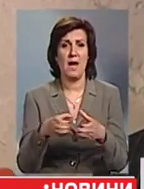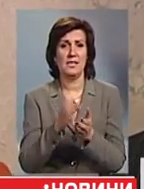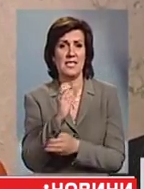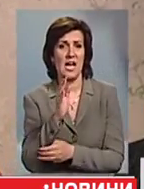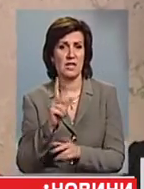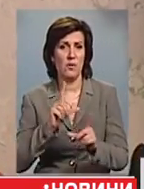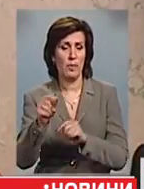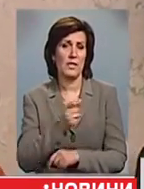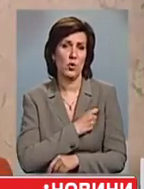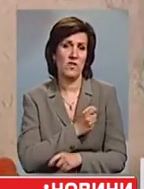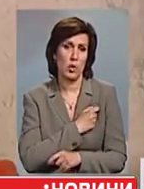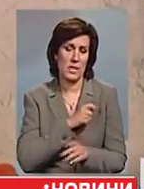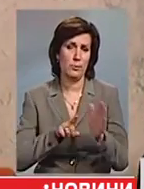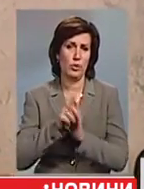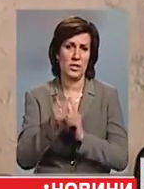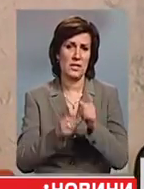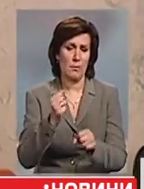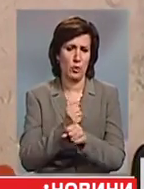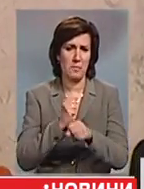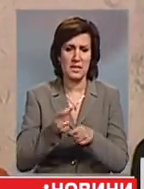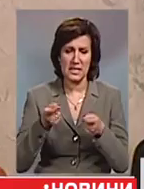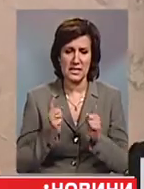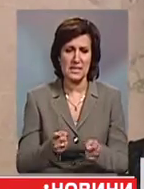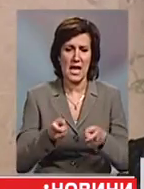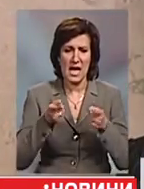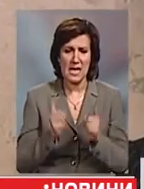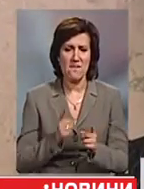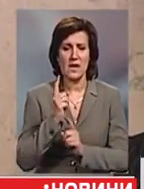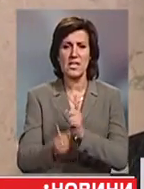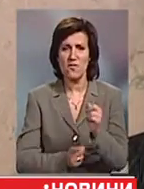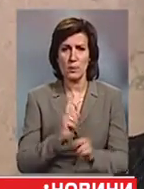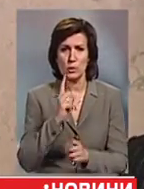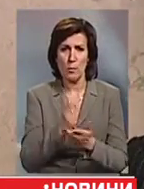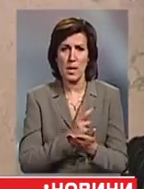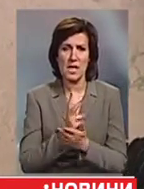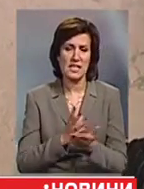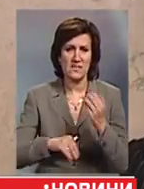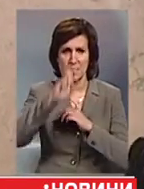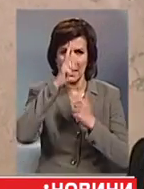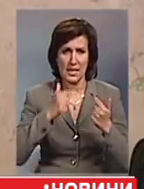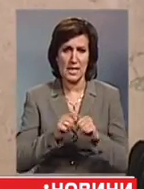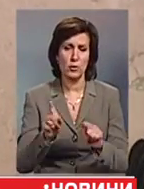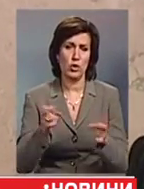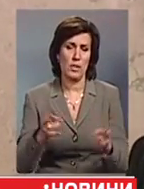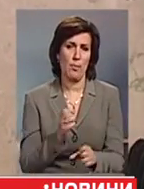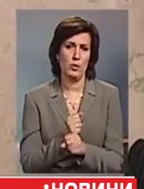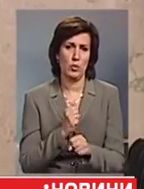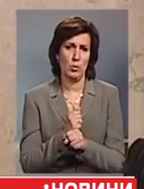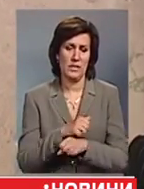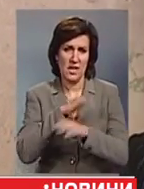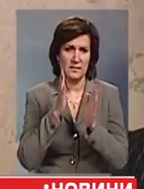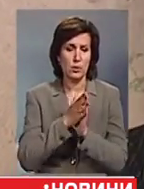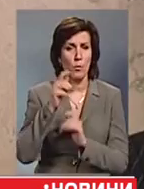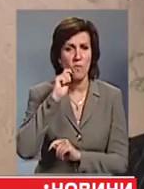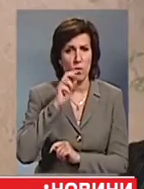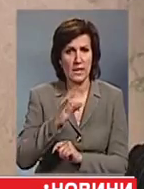в Одесу, і з Одеси почати реформи. Там зробити дійсно реальні реформи, щоб показати всій країні, що треба зробити в цілому в